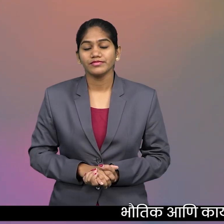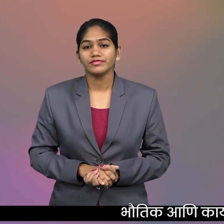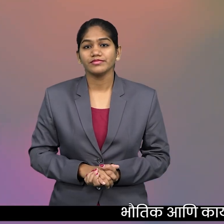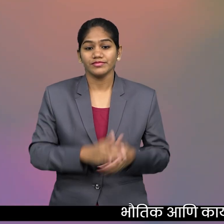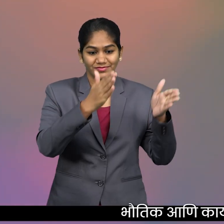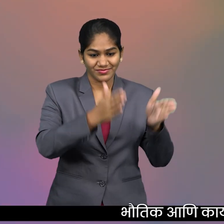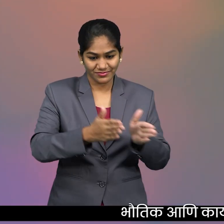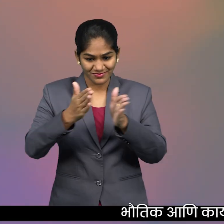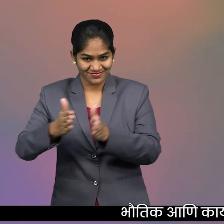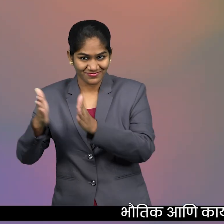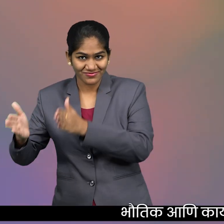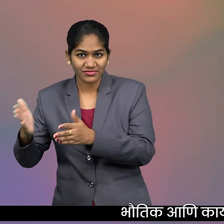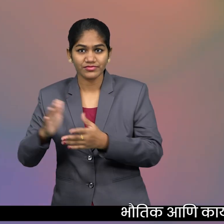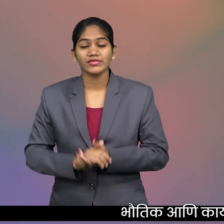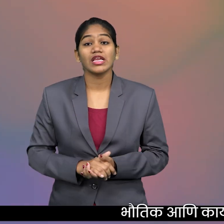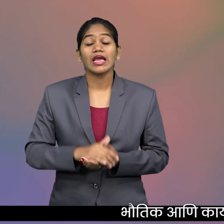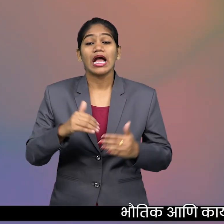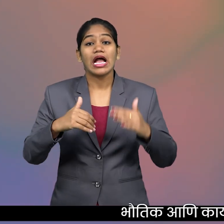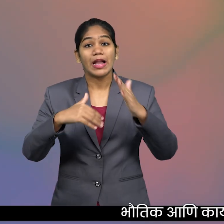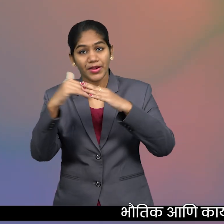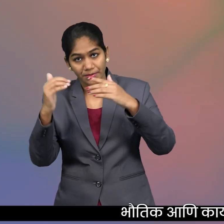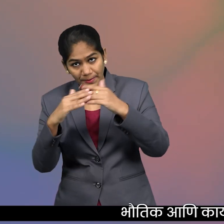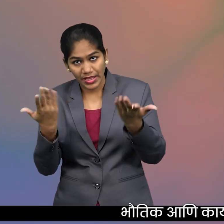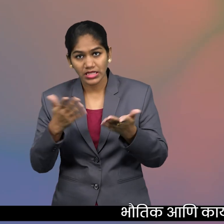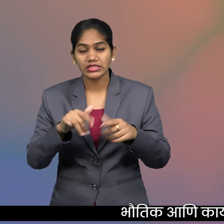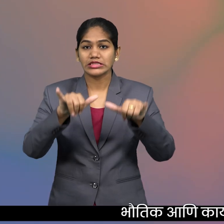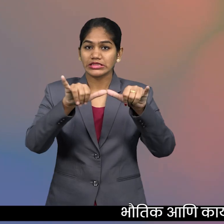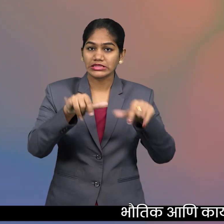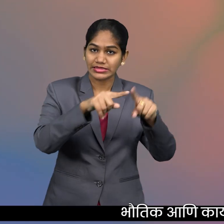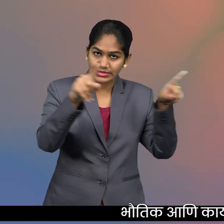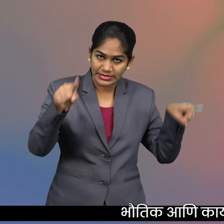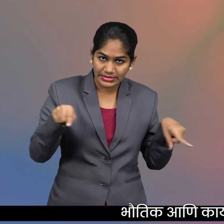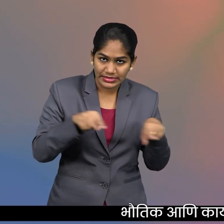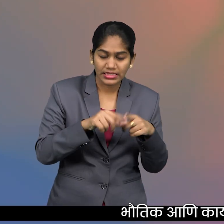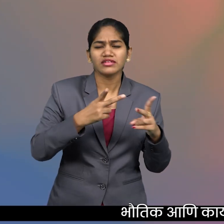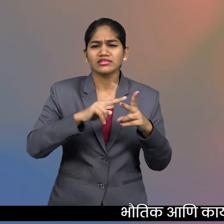भौतिक आणि कार्यरत भांडवलाची व्यवस्था करणे,